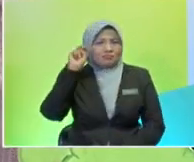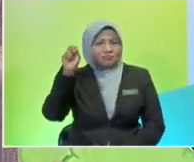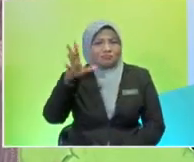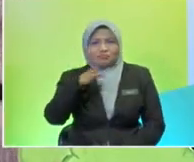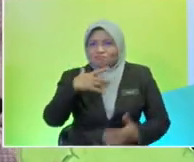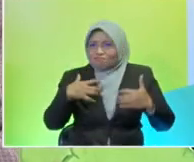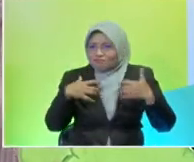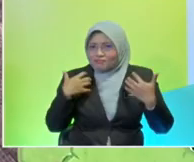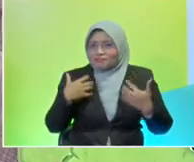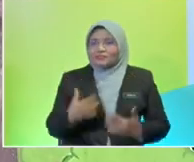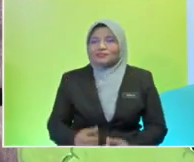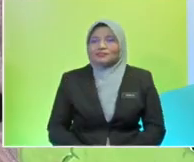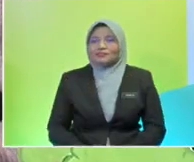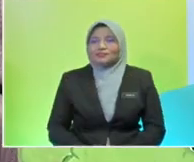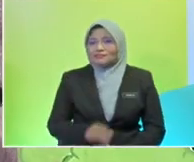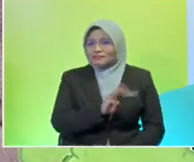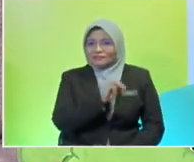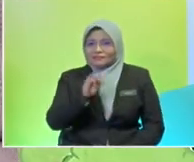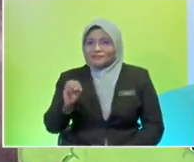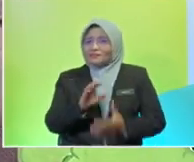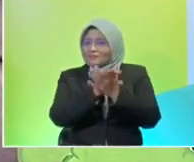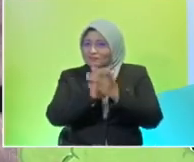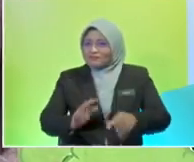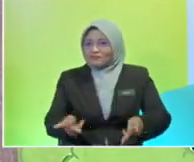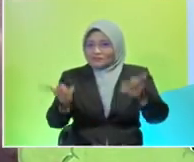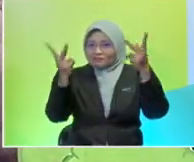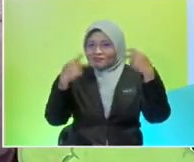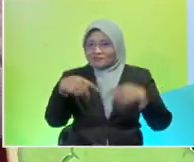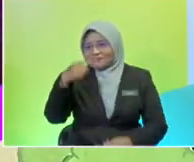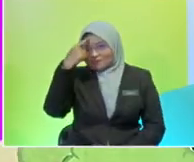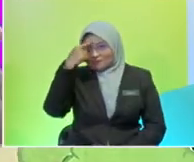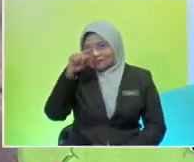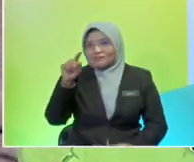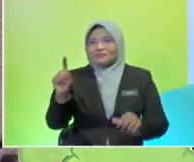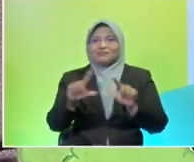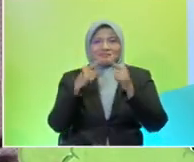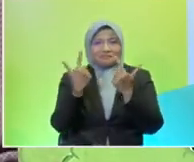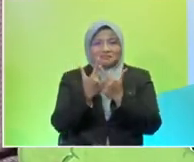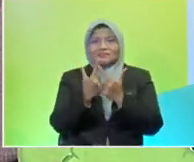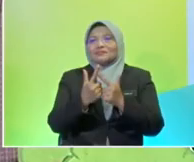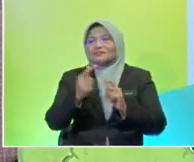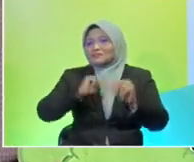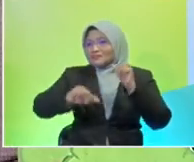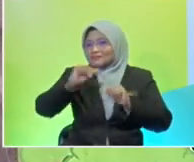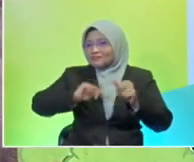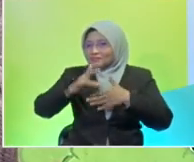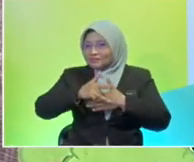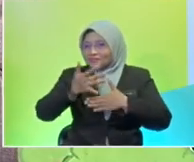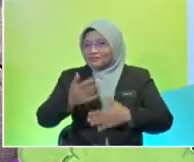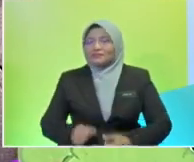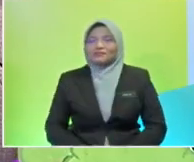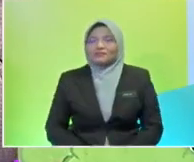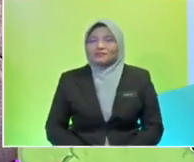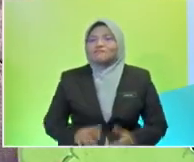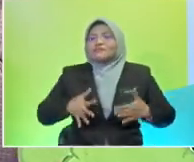selamat kembali ke slop Pra Sekolah bagi mata pelajaran sains awal Nampak tak hujan nih agak-agaknya kan Bagaimana hujan